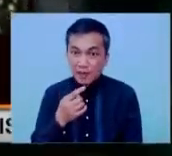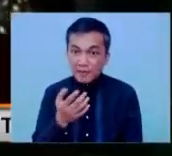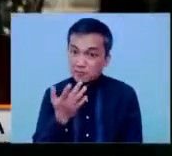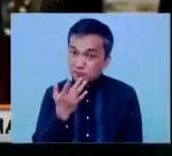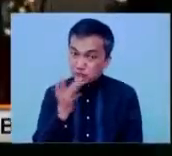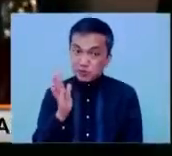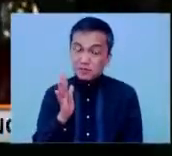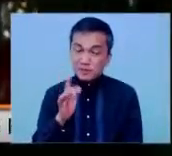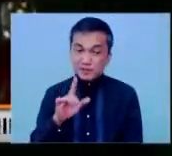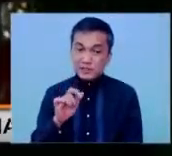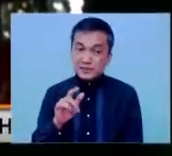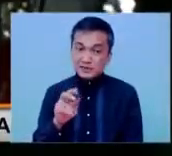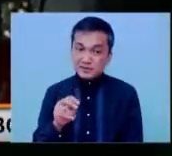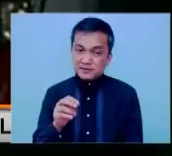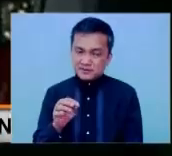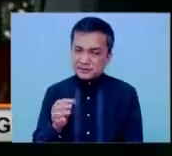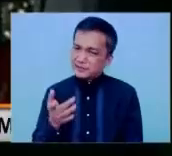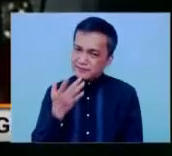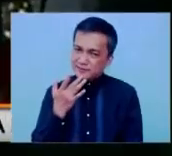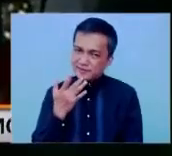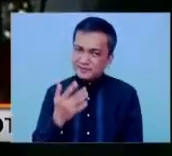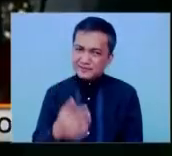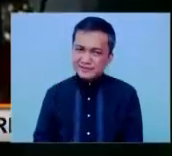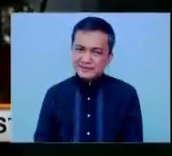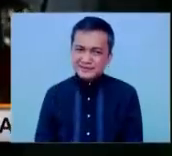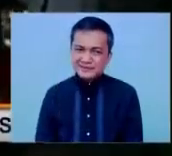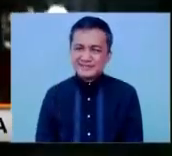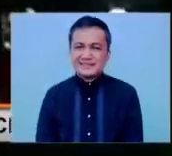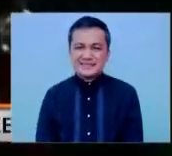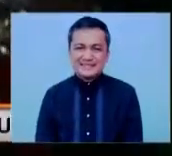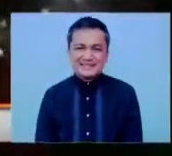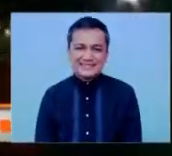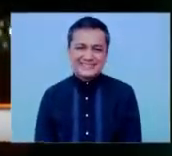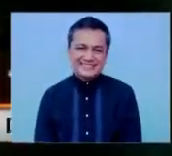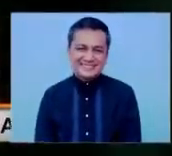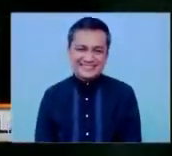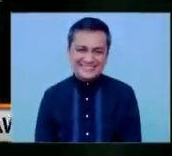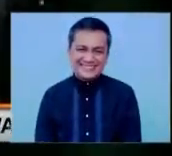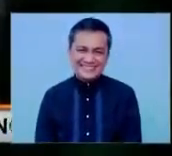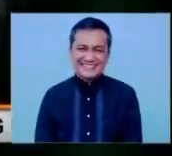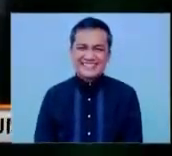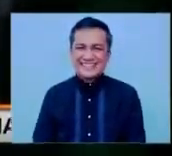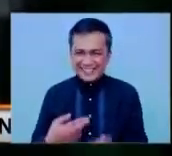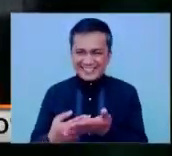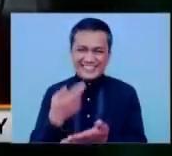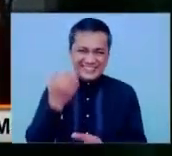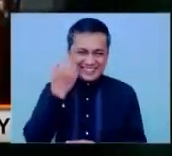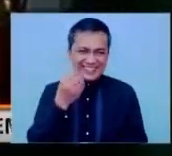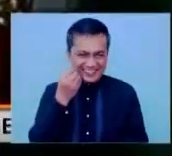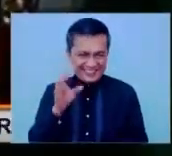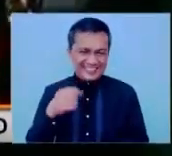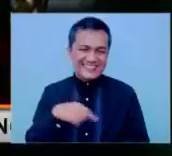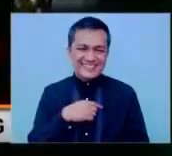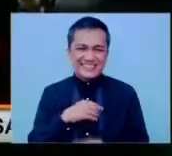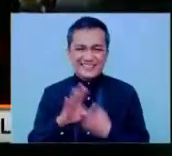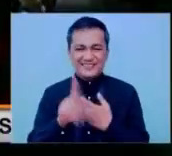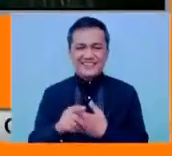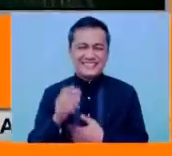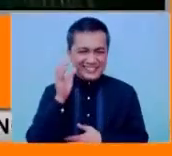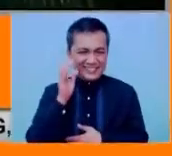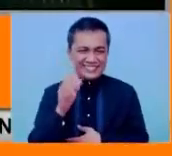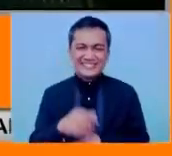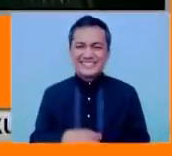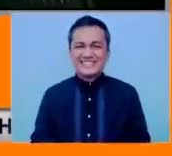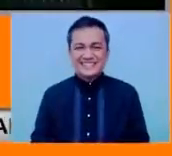lechon dito, tikman natin, no? Kanin na lang po yung kulang. Uuwi na po kami. Balik sa inyo, Cheryl. Di na kailangan